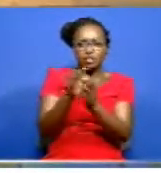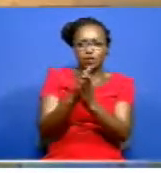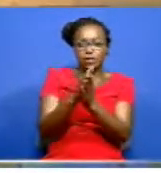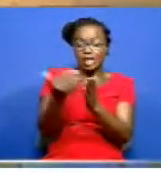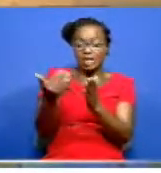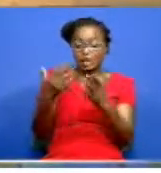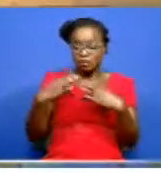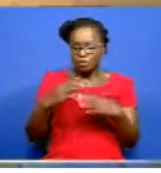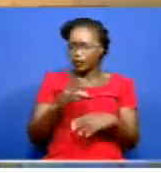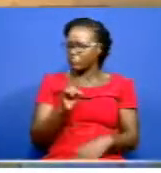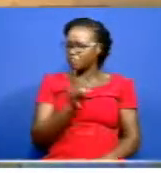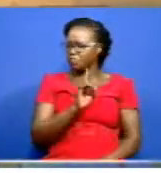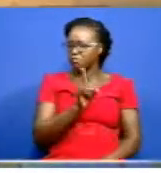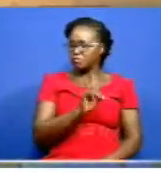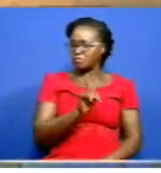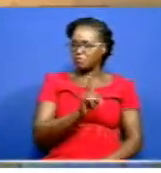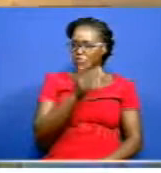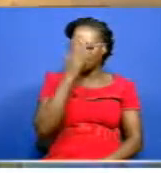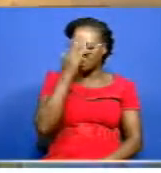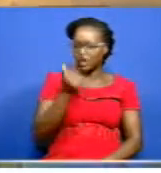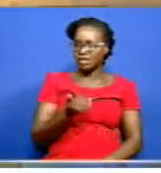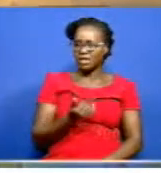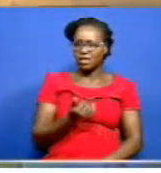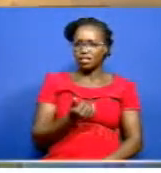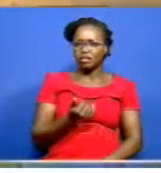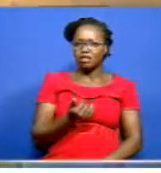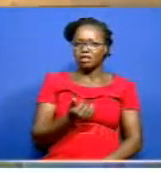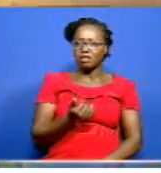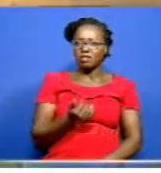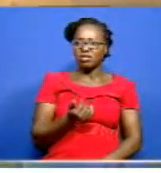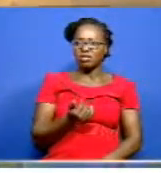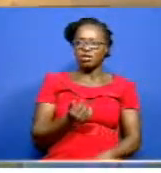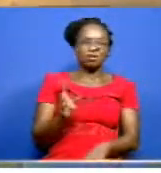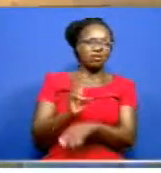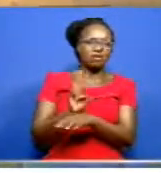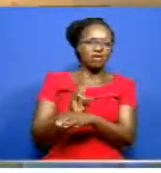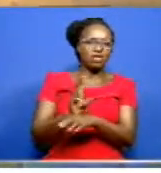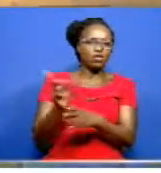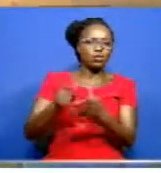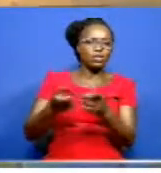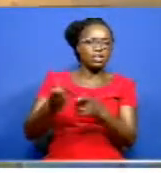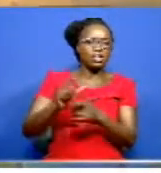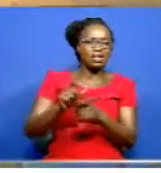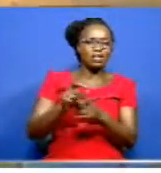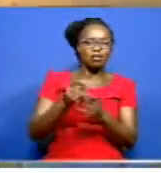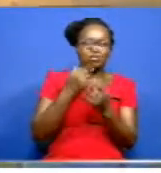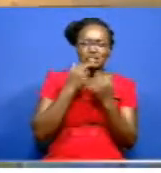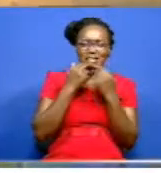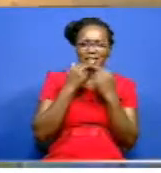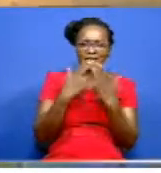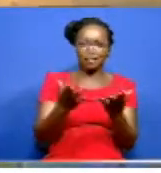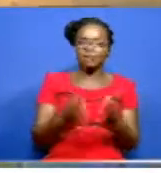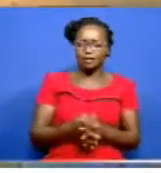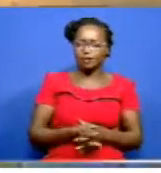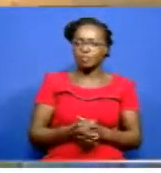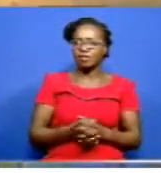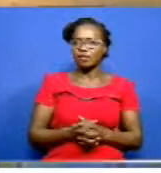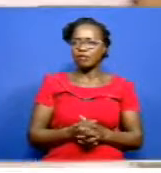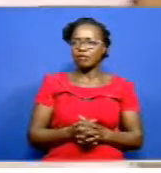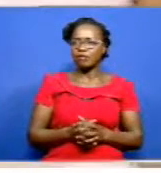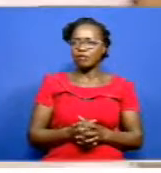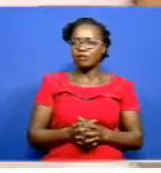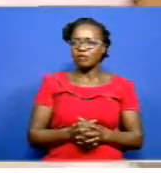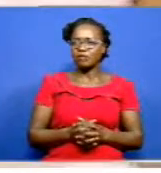wa nje kwa sababu hauoni unaleta nini kwao ama kitu kama hiyo naweza sema.